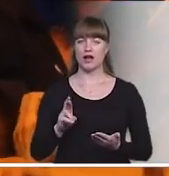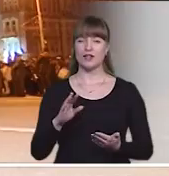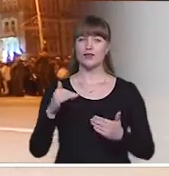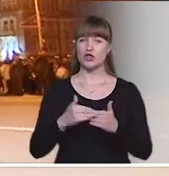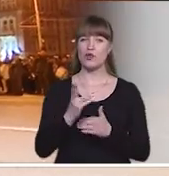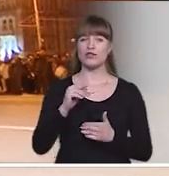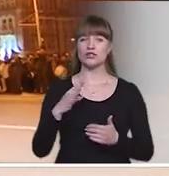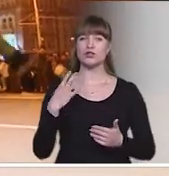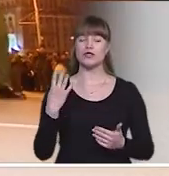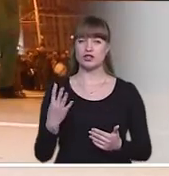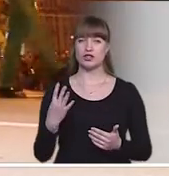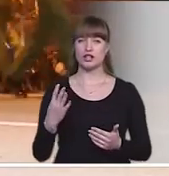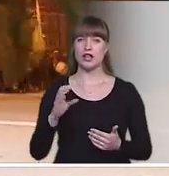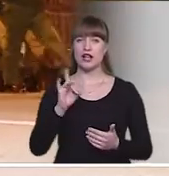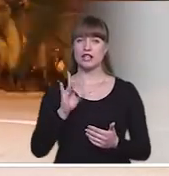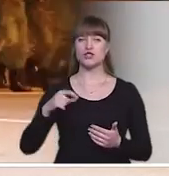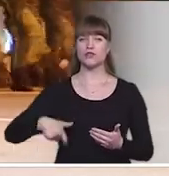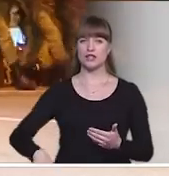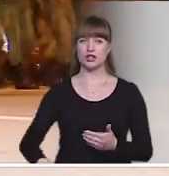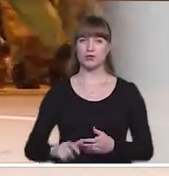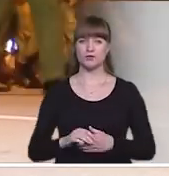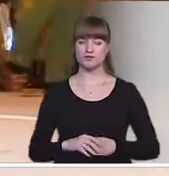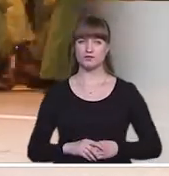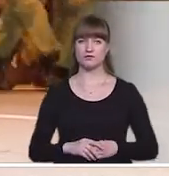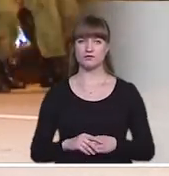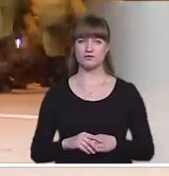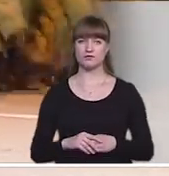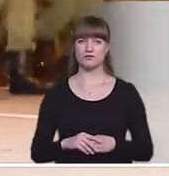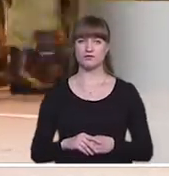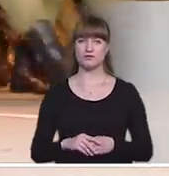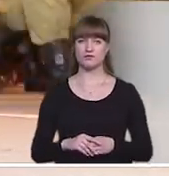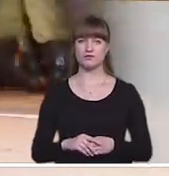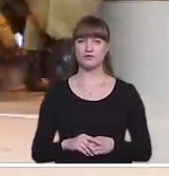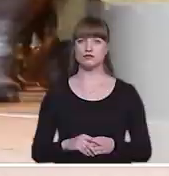Евгения Слинкина, Станислав Фоменко, Дон-24, Ростов-на-Дону.